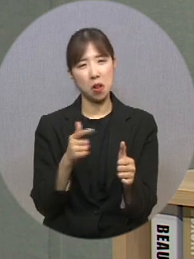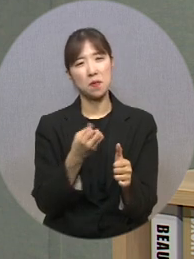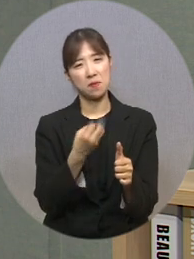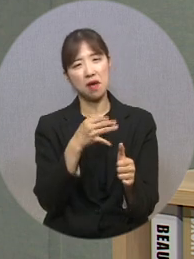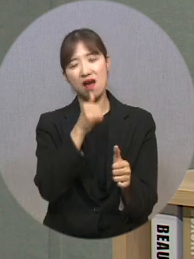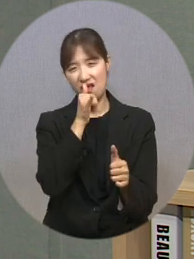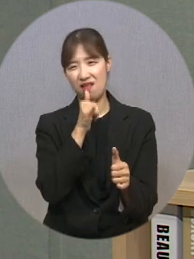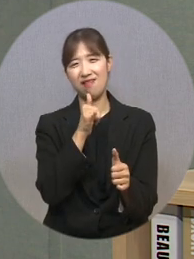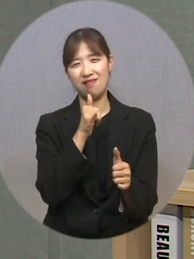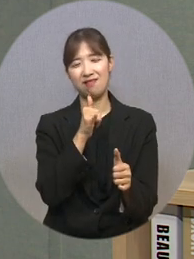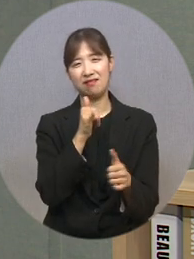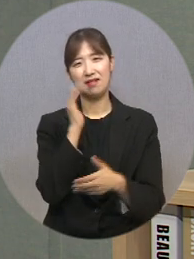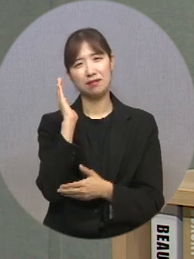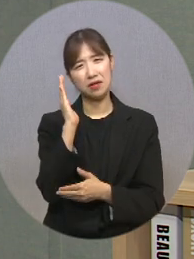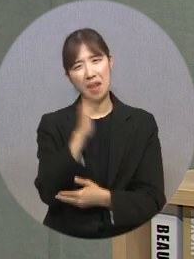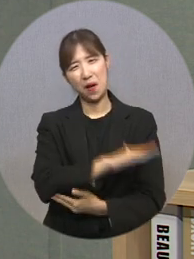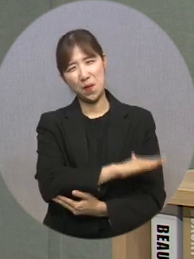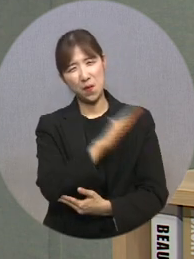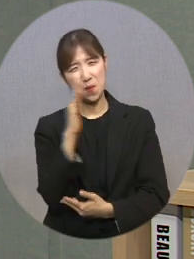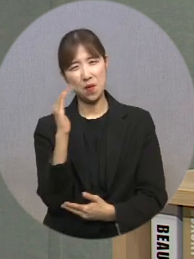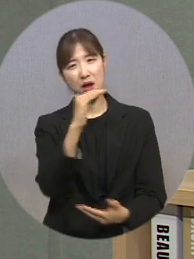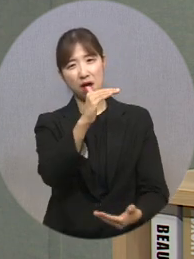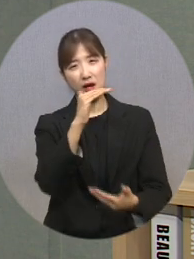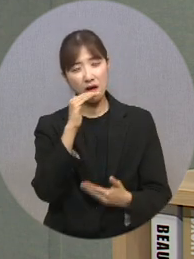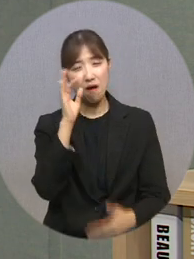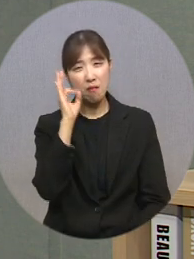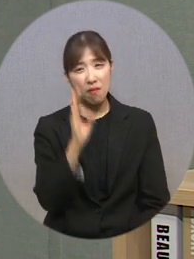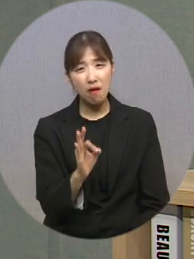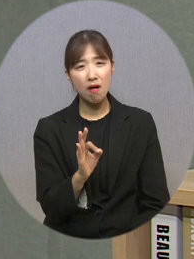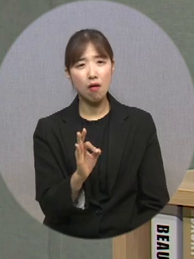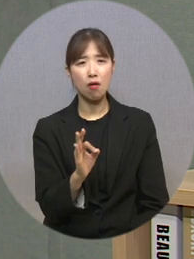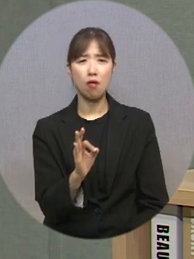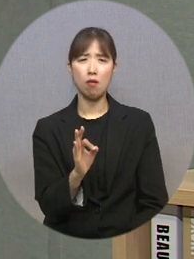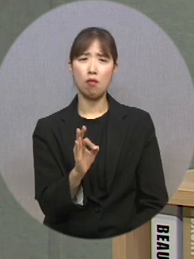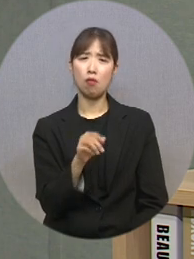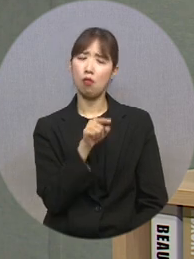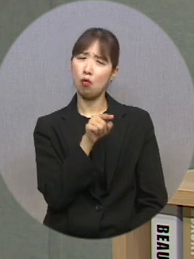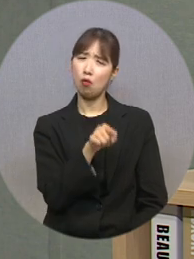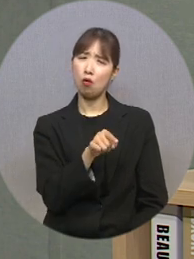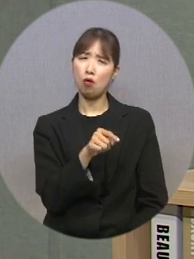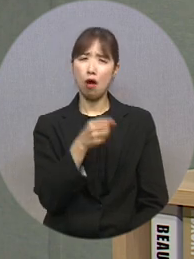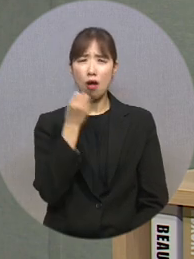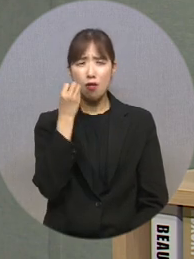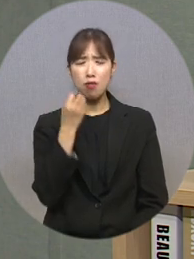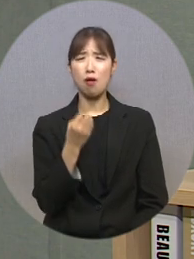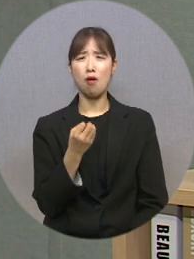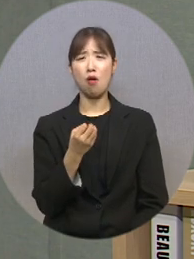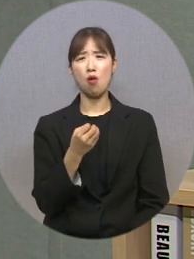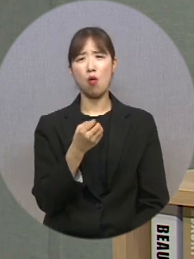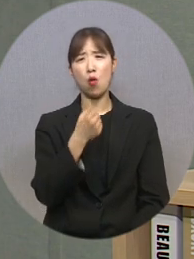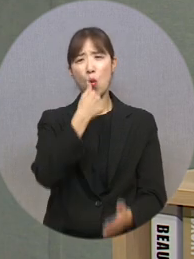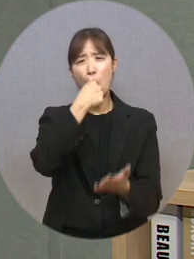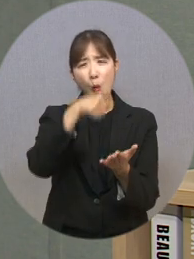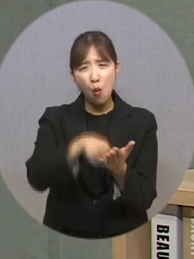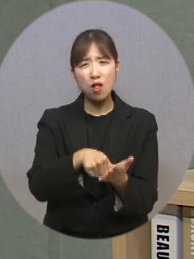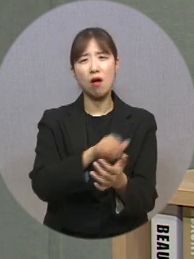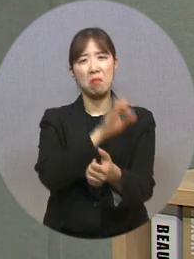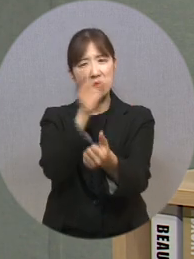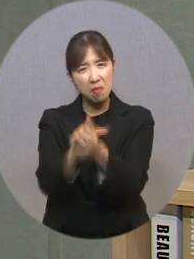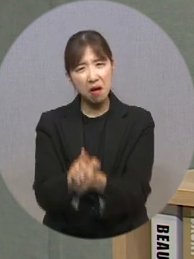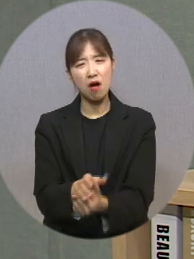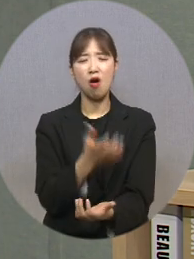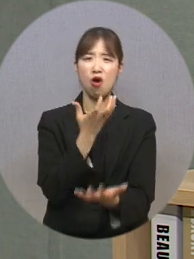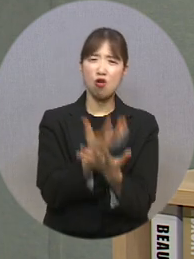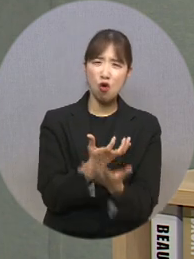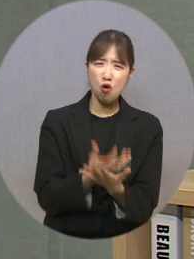얘기를 듣게 되는데 그 스토리를 가만히 들어보면 아유, 어떻게 그렇게 도장도 맡기고 예. 또